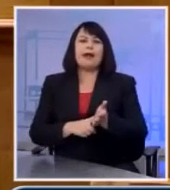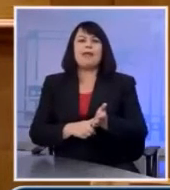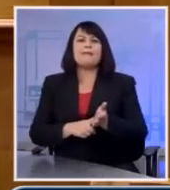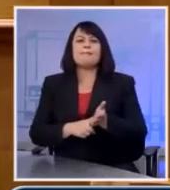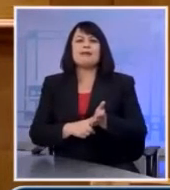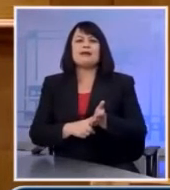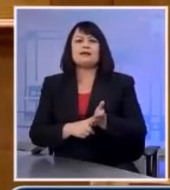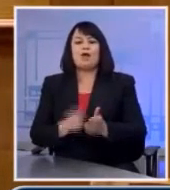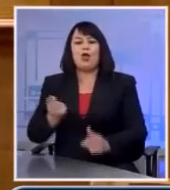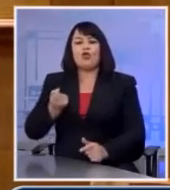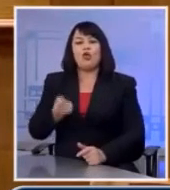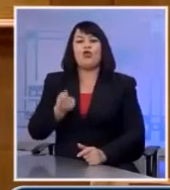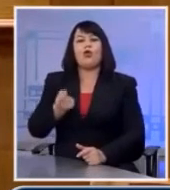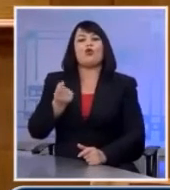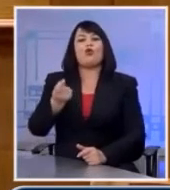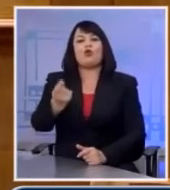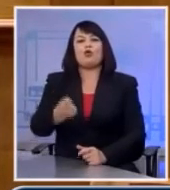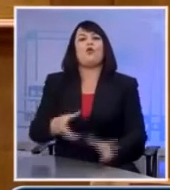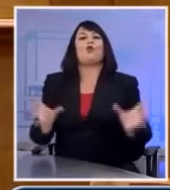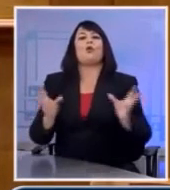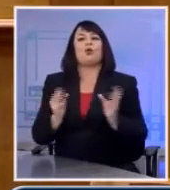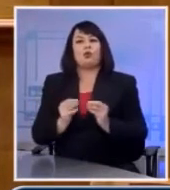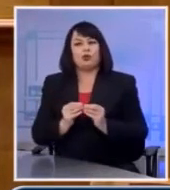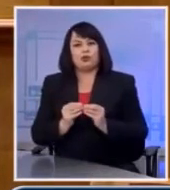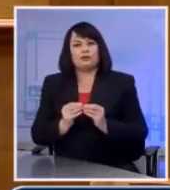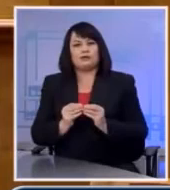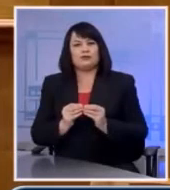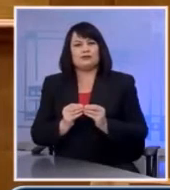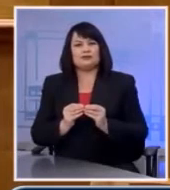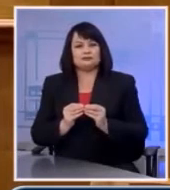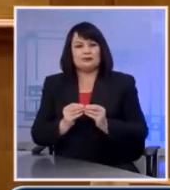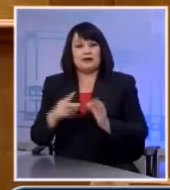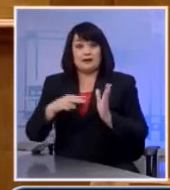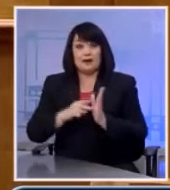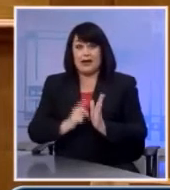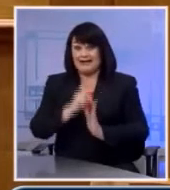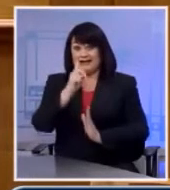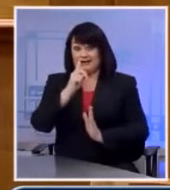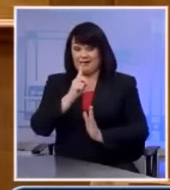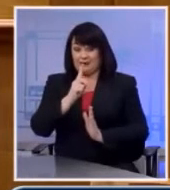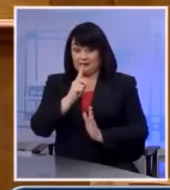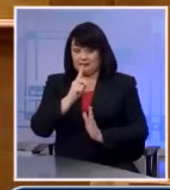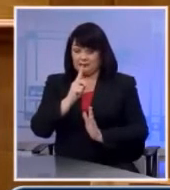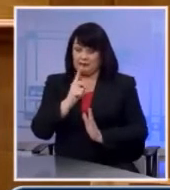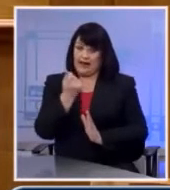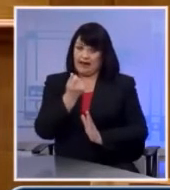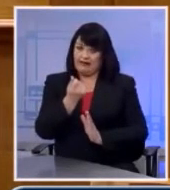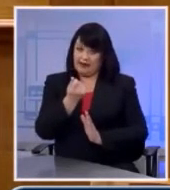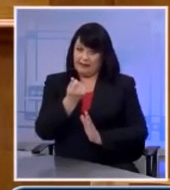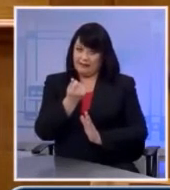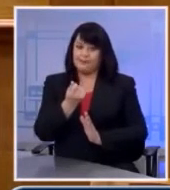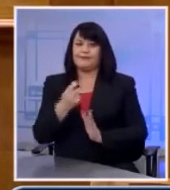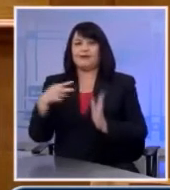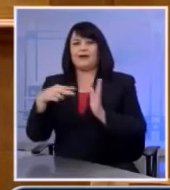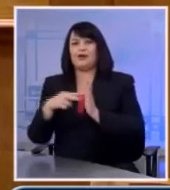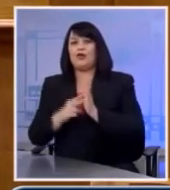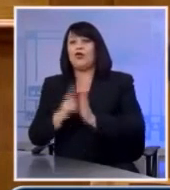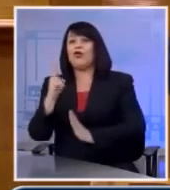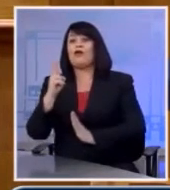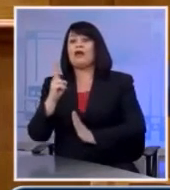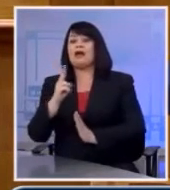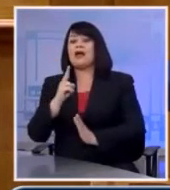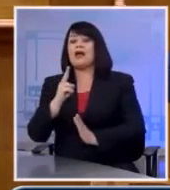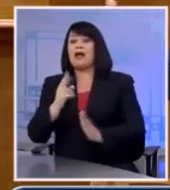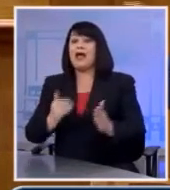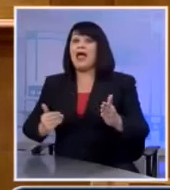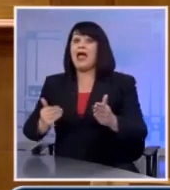τις δόσεις που αφορούν τα χρήματα του 2011 και αυτά του 2012 μέχρι